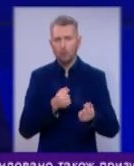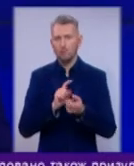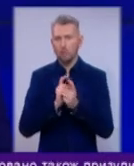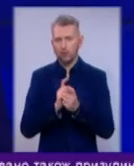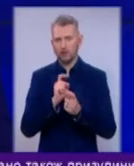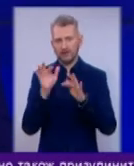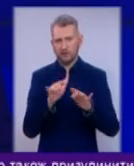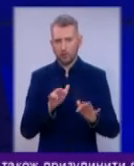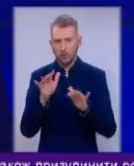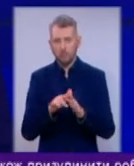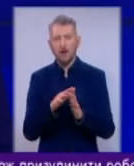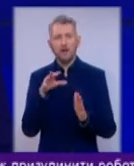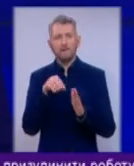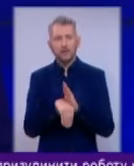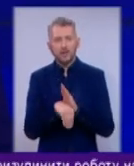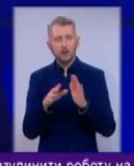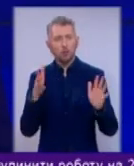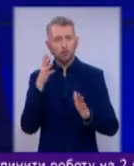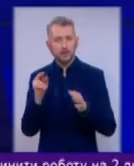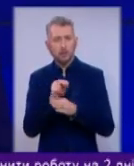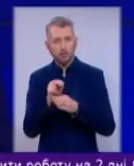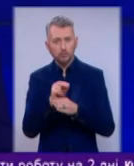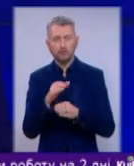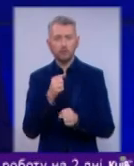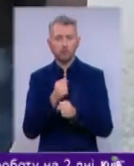заметами. Внесли хуртовини, корективи і в роботу Київради.